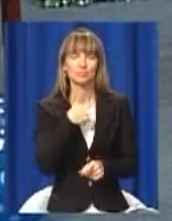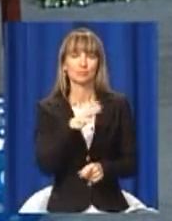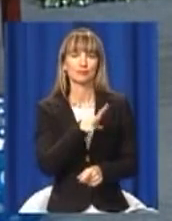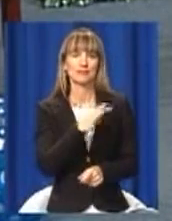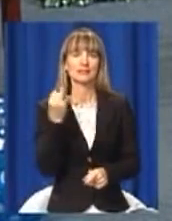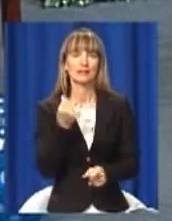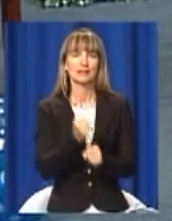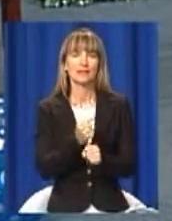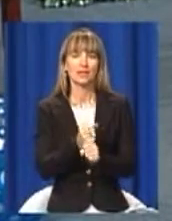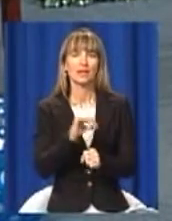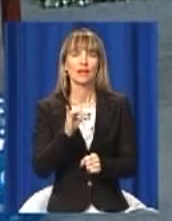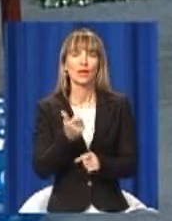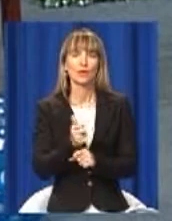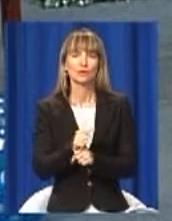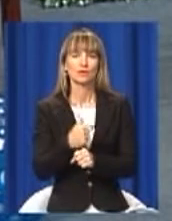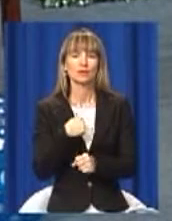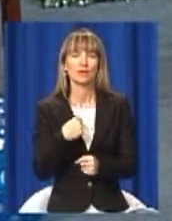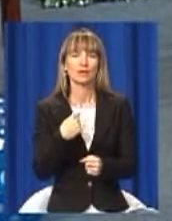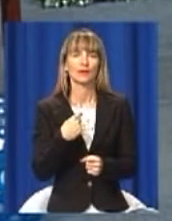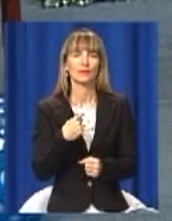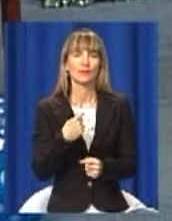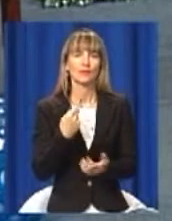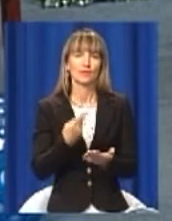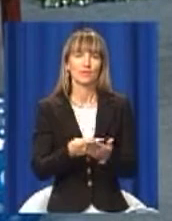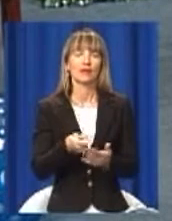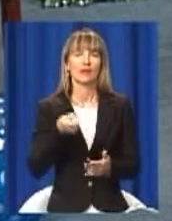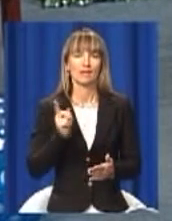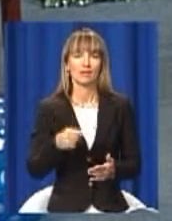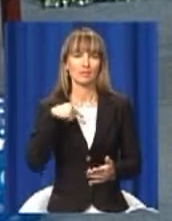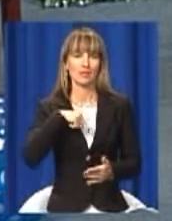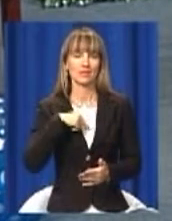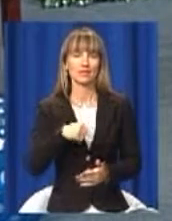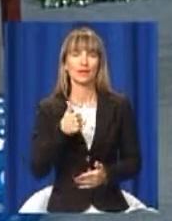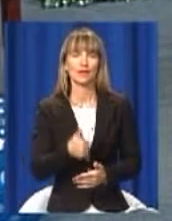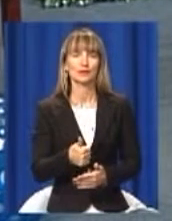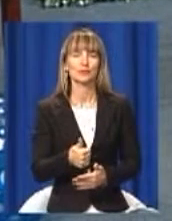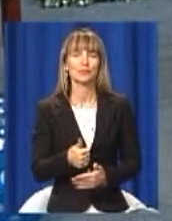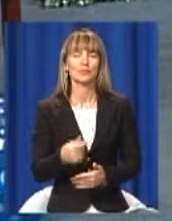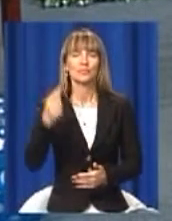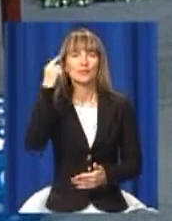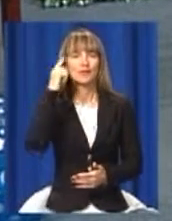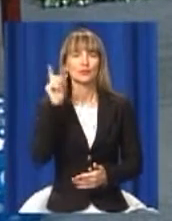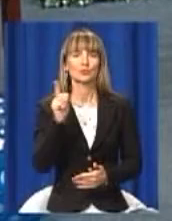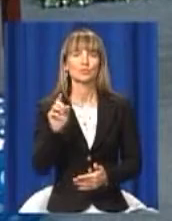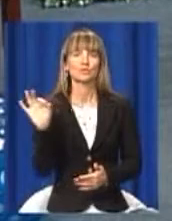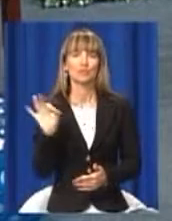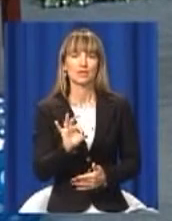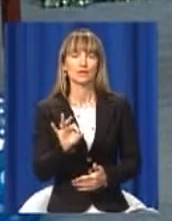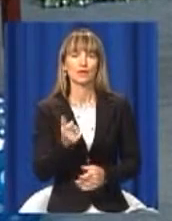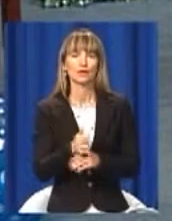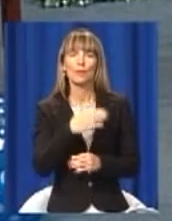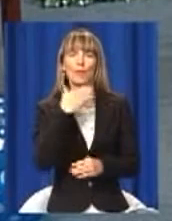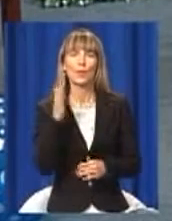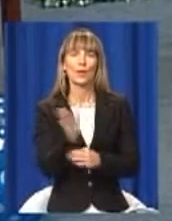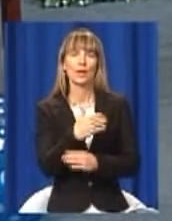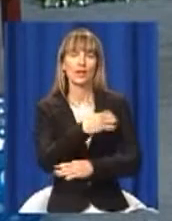його зробити. І дуже таки, знаєш, я лягла і такий, ну, реально класний настрій, так? Так. Знаєш, що дуже часто, ну, дуже багато